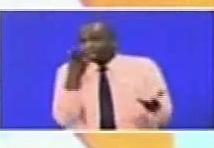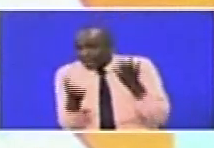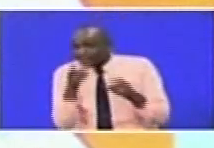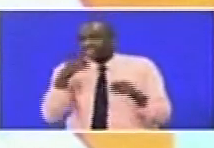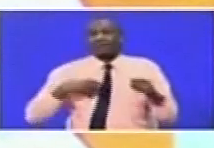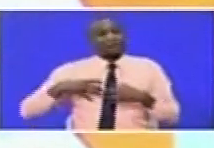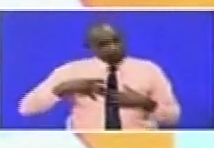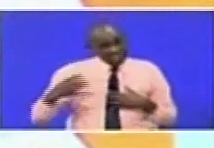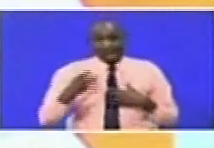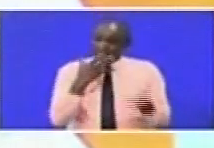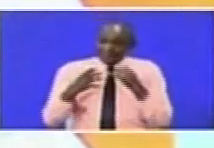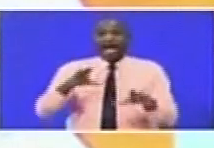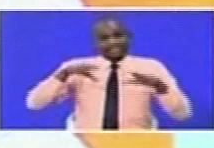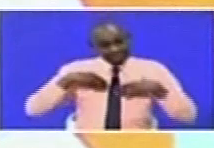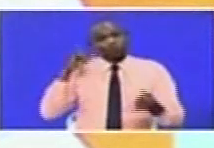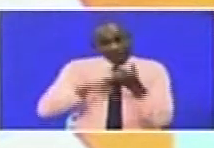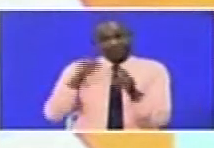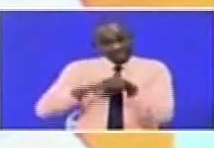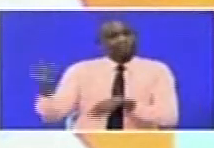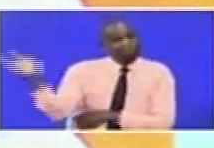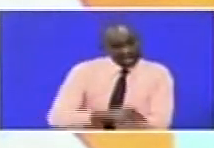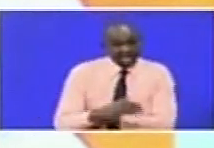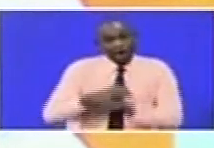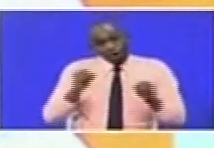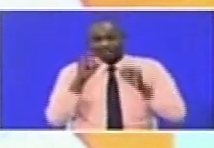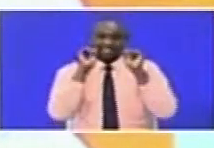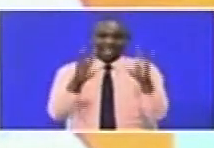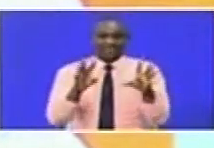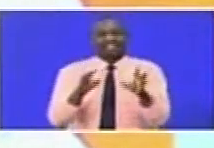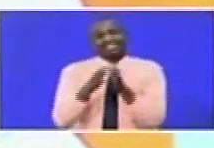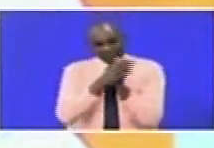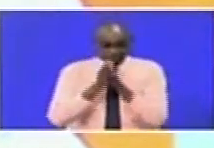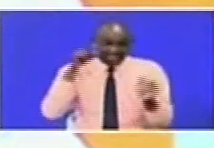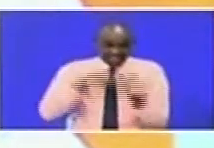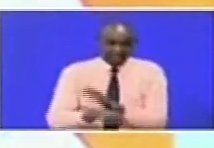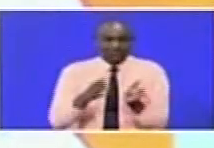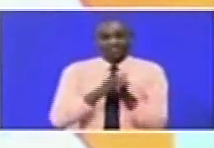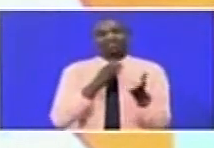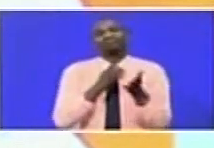huyu amkubali mkewe punde atakaporejea au la. Loft Matambo anaarifu.